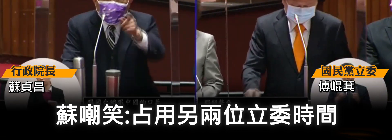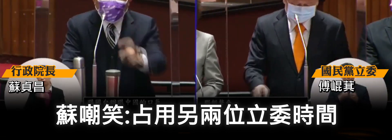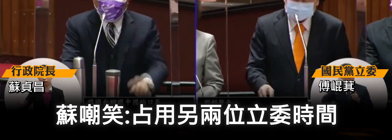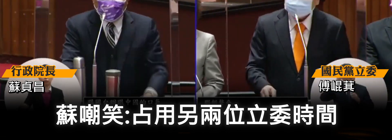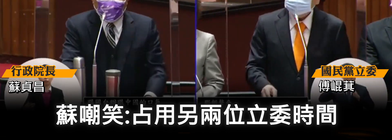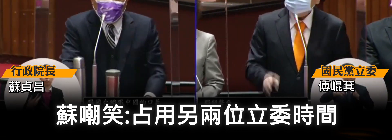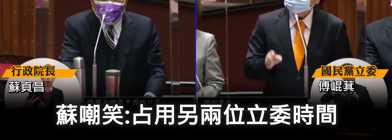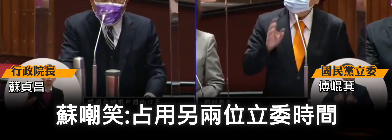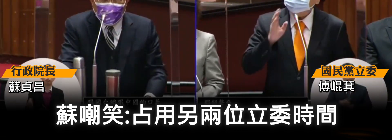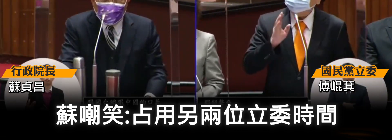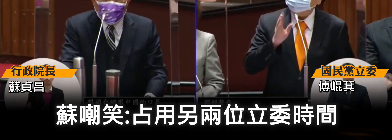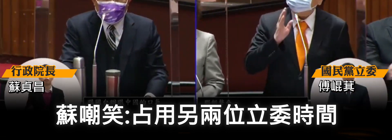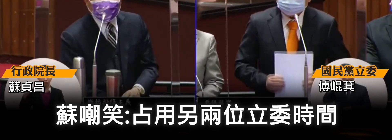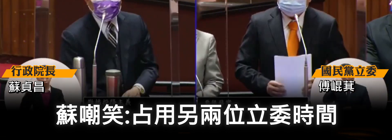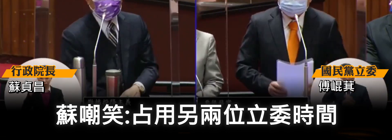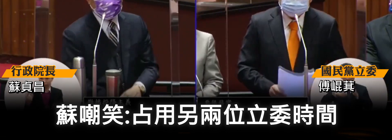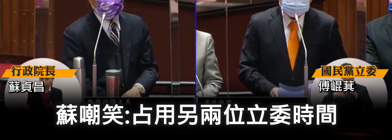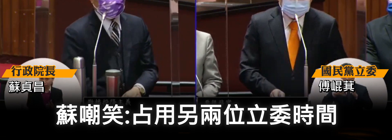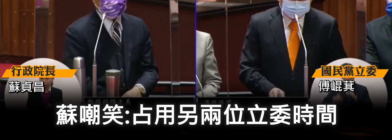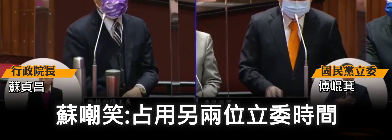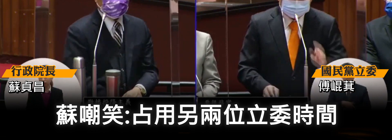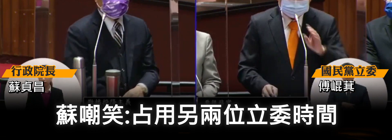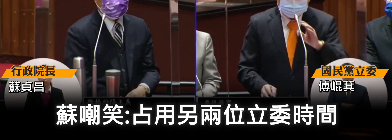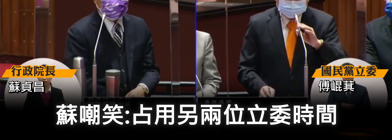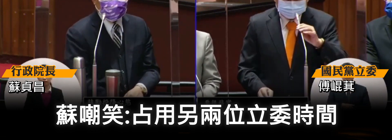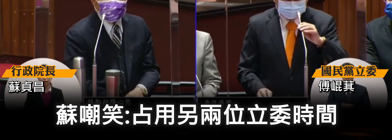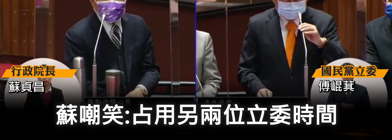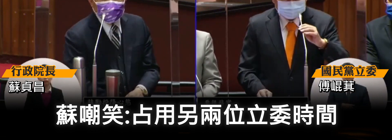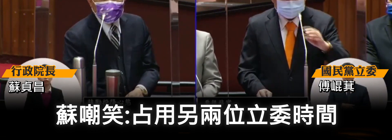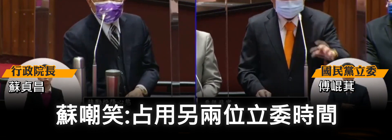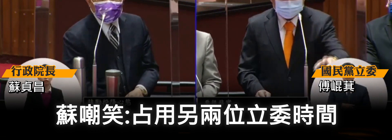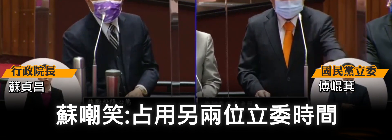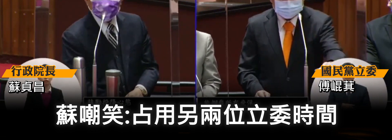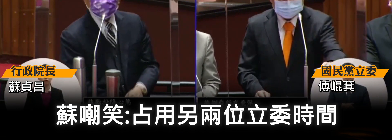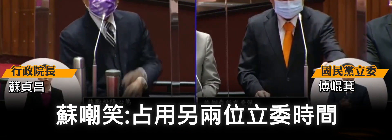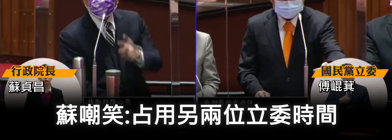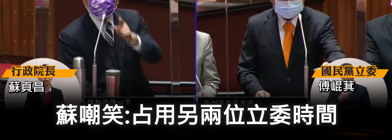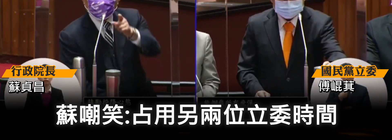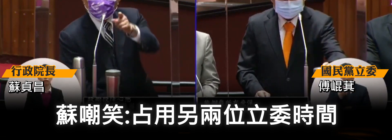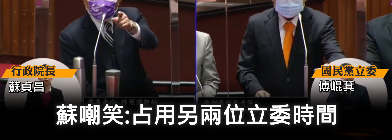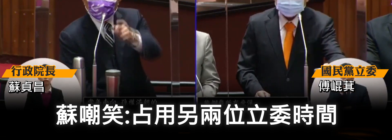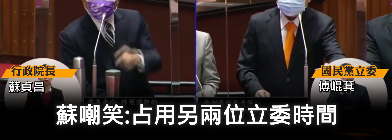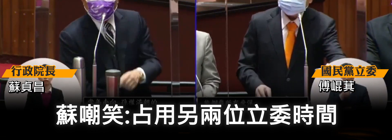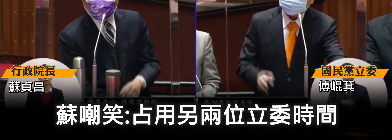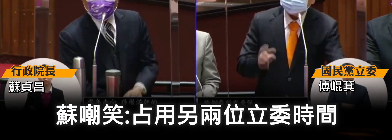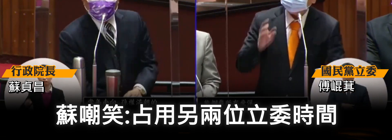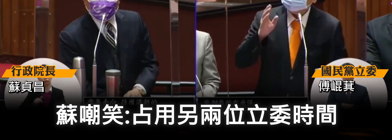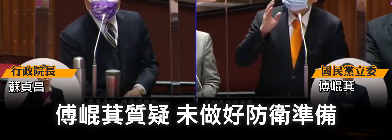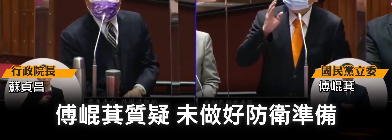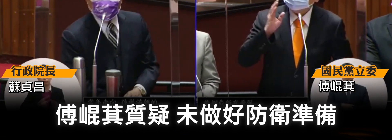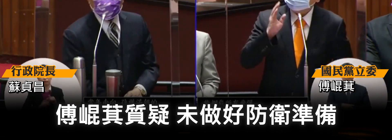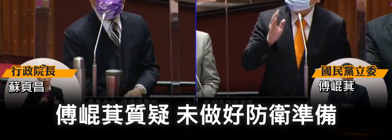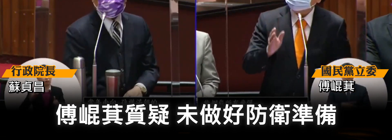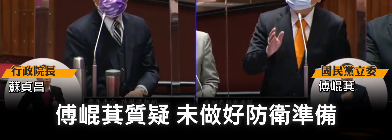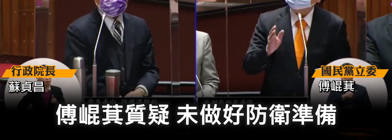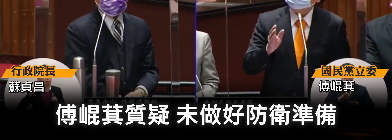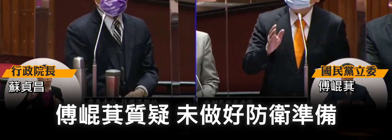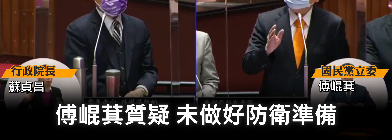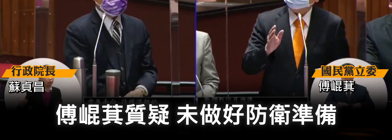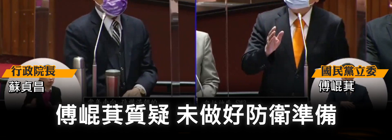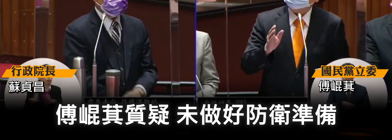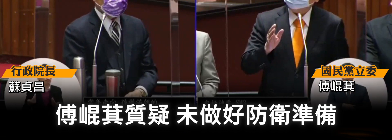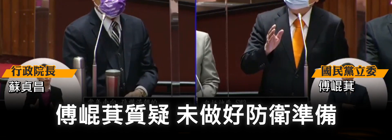院长， 民意越来越远呐、啊。 所有的，我想院长哈，我们真的很悲哀哈。 离主流民意越来越远呐、 啊。你今